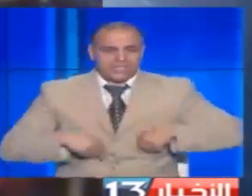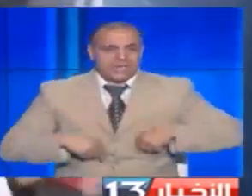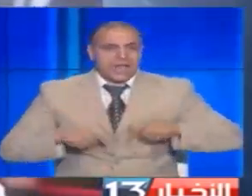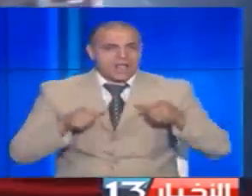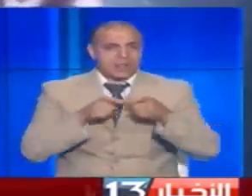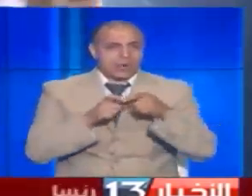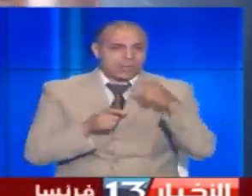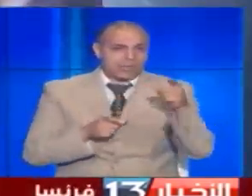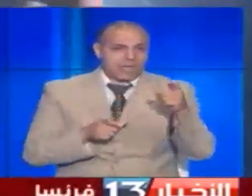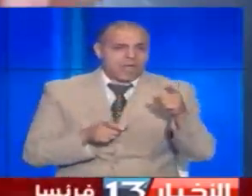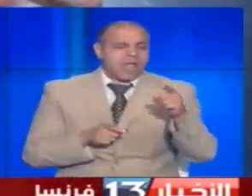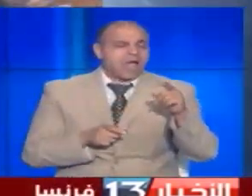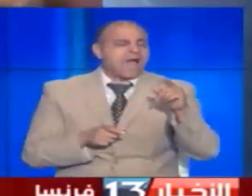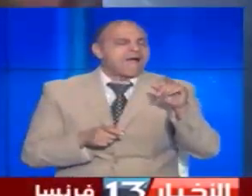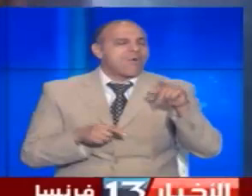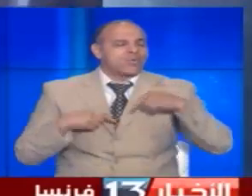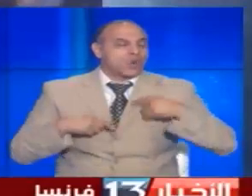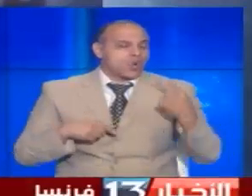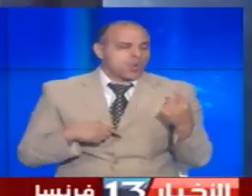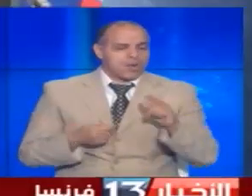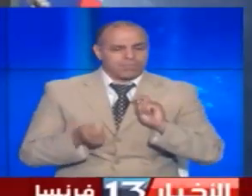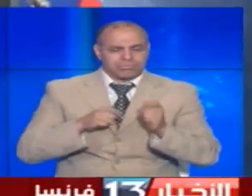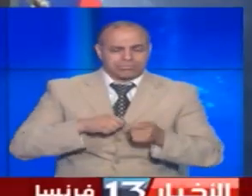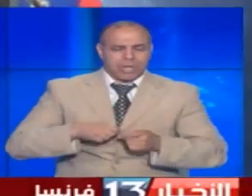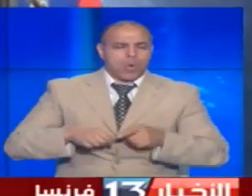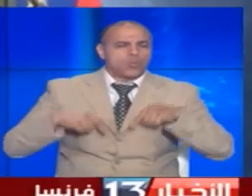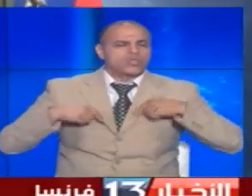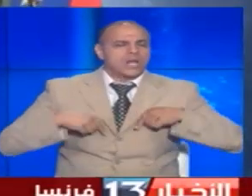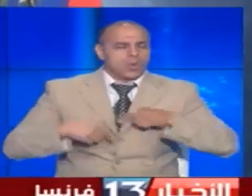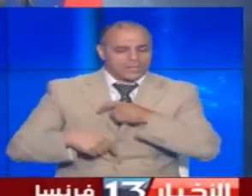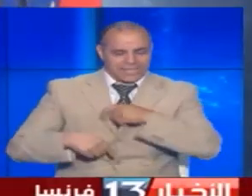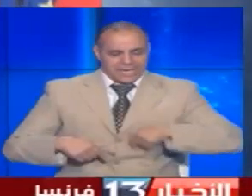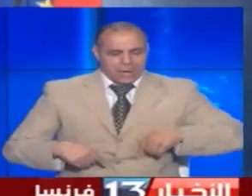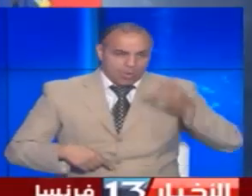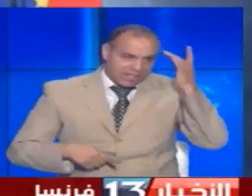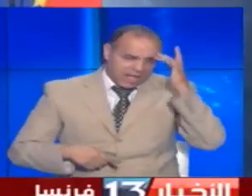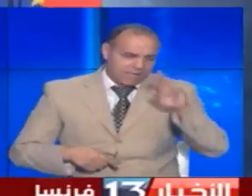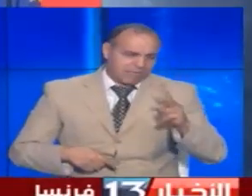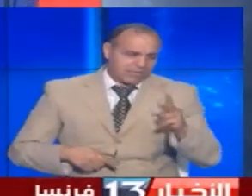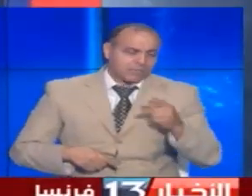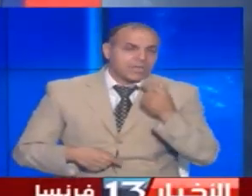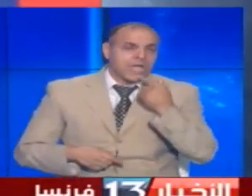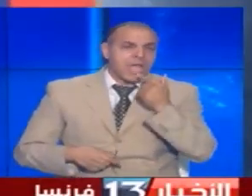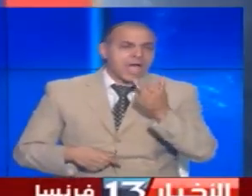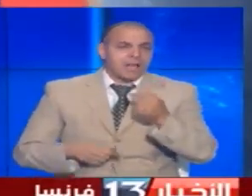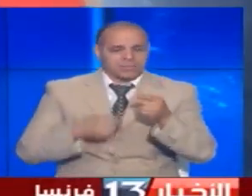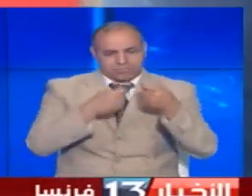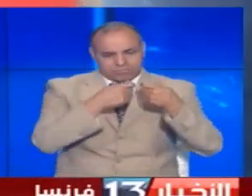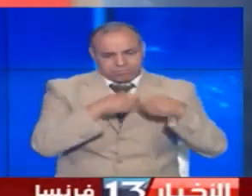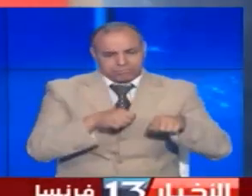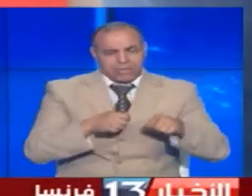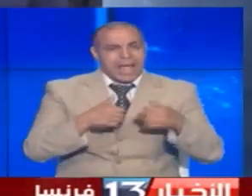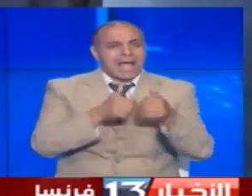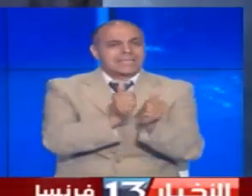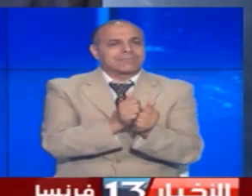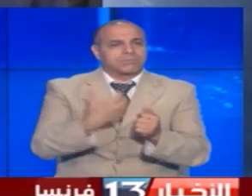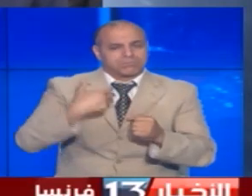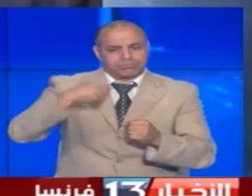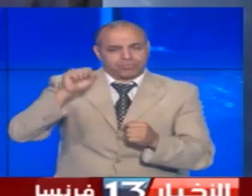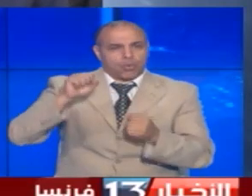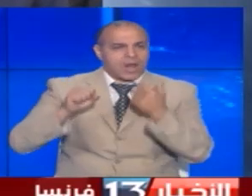ادوار في ليبيا يشم لعده حقائب من بينها الداخليه والثقافه وقد تم تعيين زعيم الحزب الحاكم